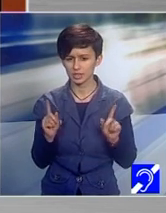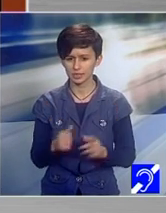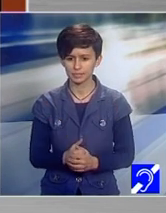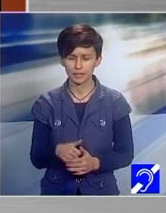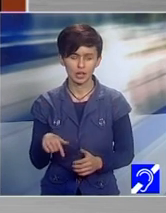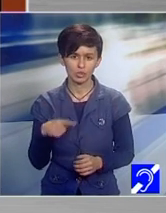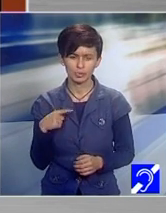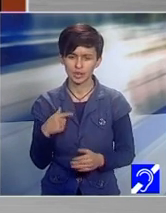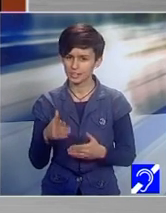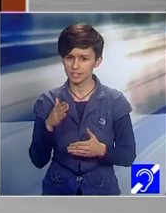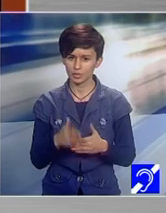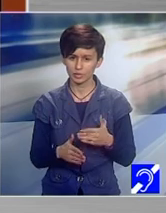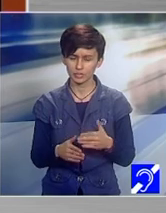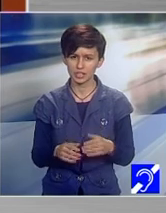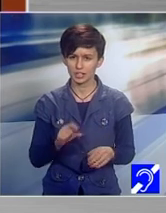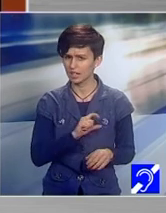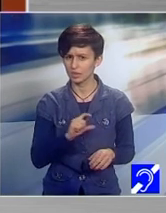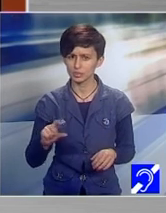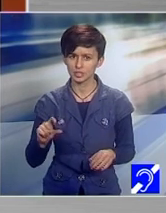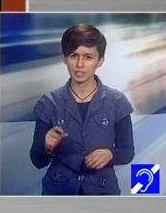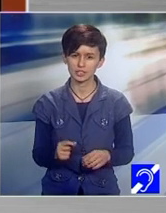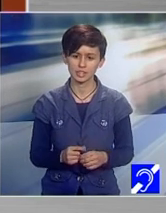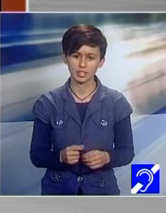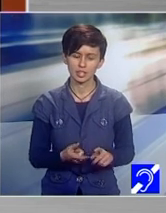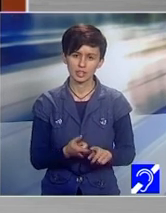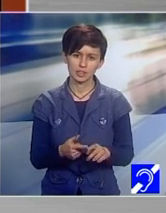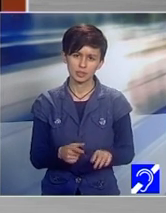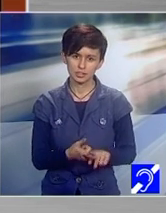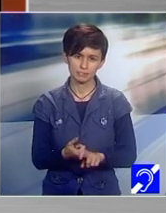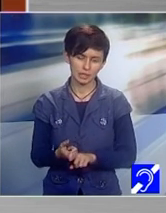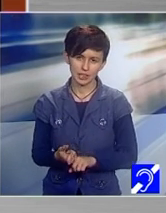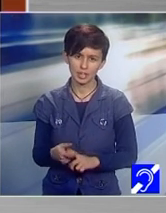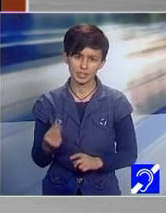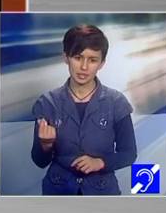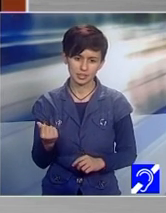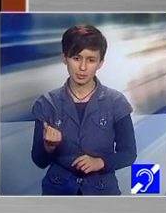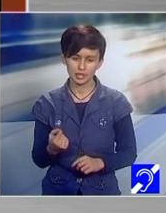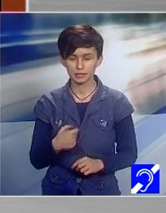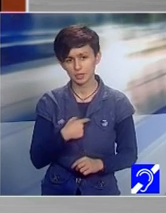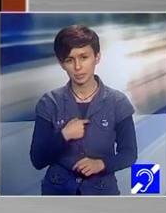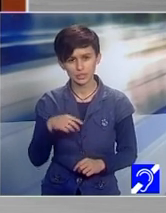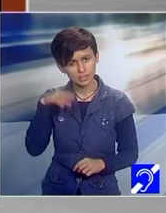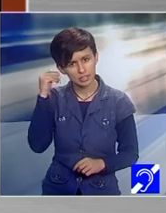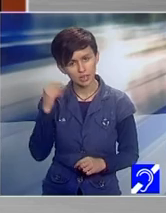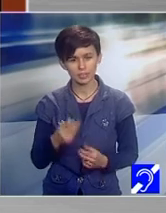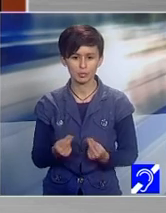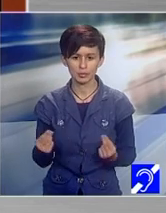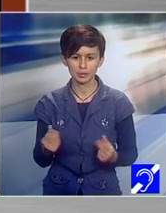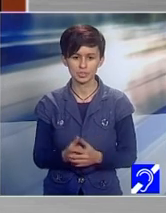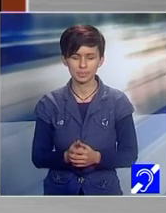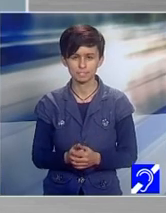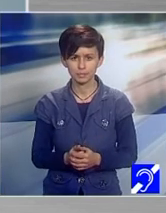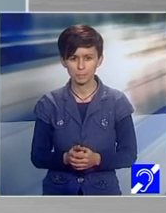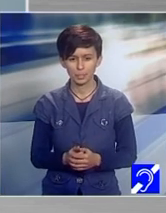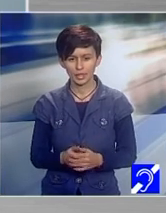fir. Acuzații deocamdată pe latură financiară. S-ar putea să aflăm mai multe. Cu siguranță, ancheta o să